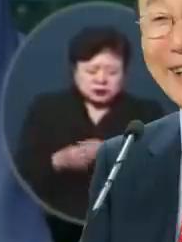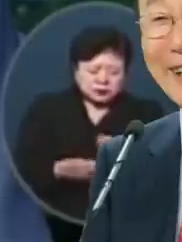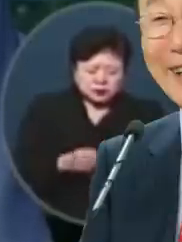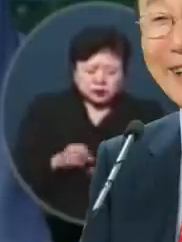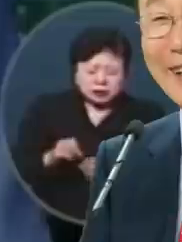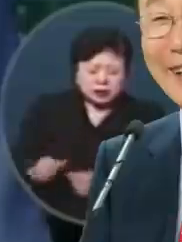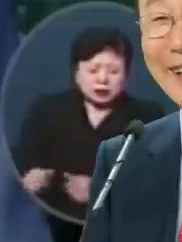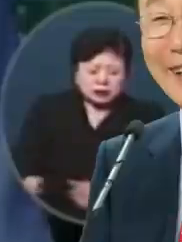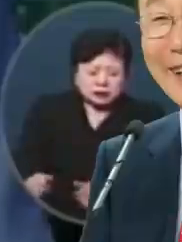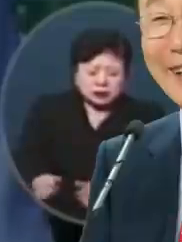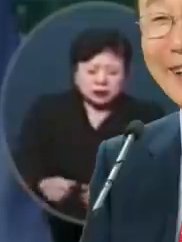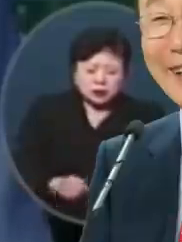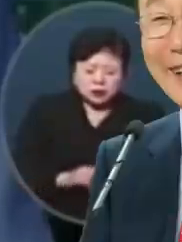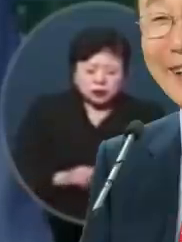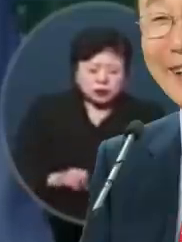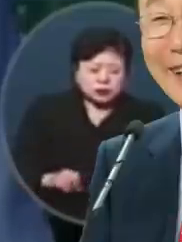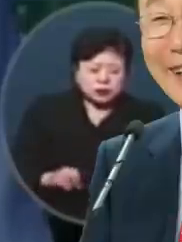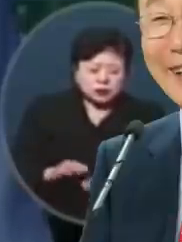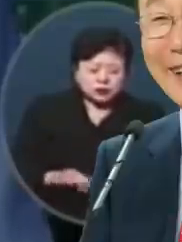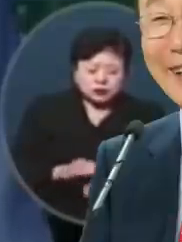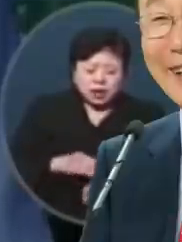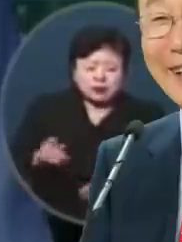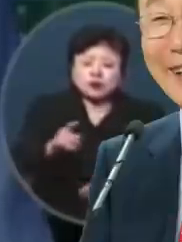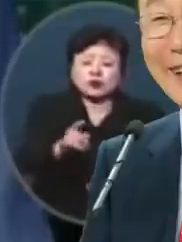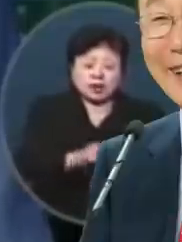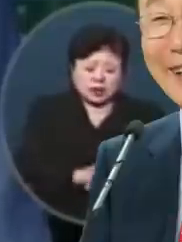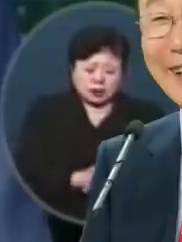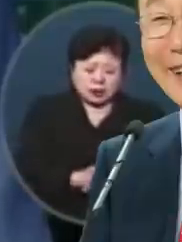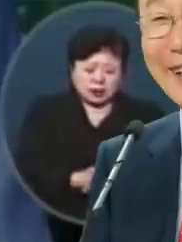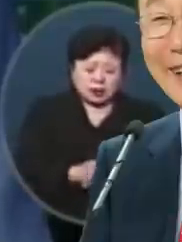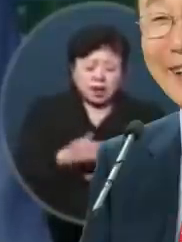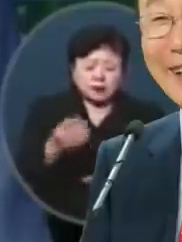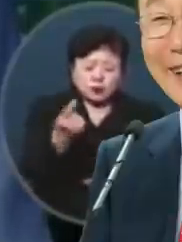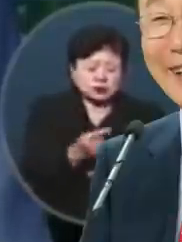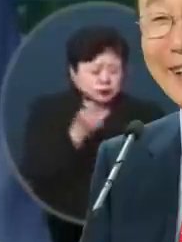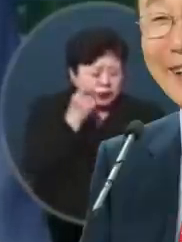어떻게 합니까? 주님이 가지 말아 나는 곧 온다.